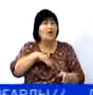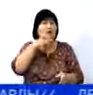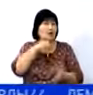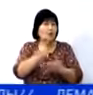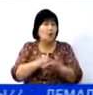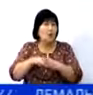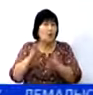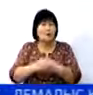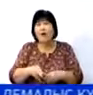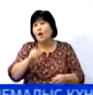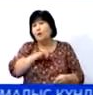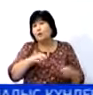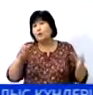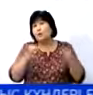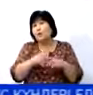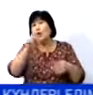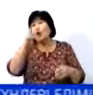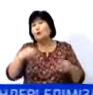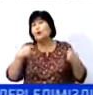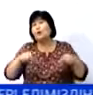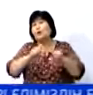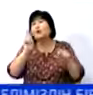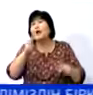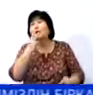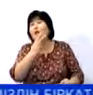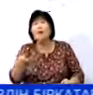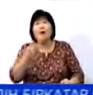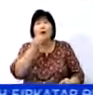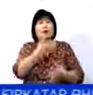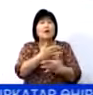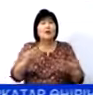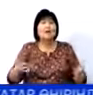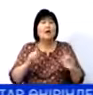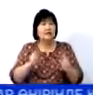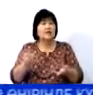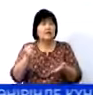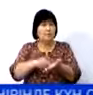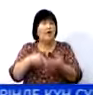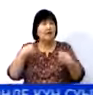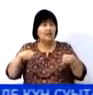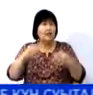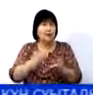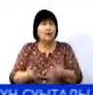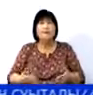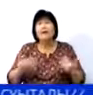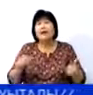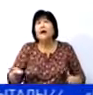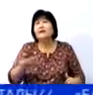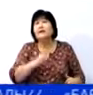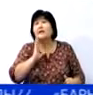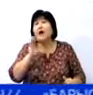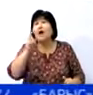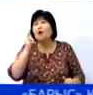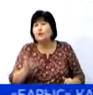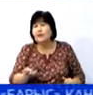қазір. Жұмысшы топ әлеуметтік дүкендерді аралап көрді. Азық-түлік өнімдері келісілген бағада сатылуда. Біз қазіргі таңда